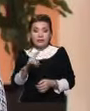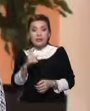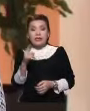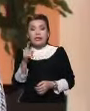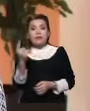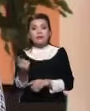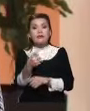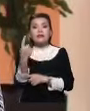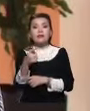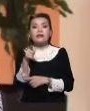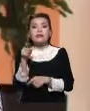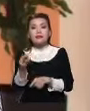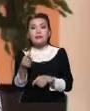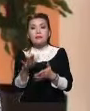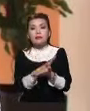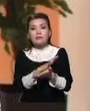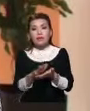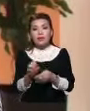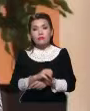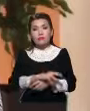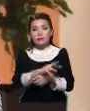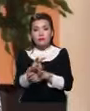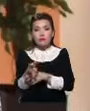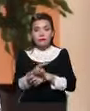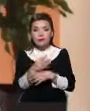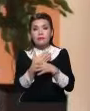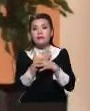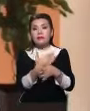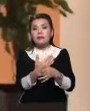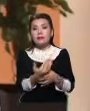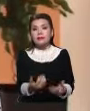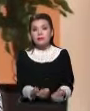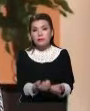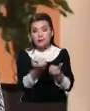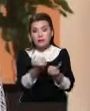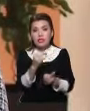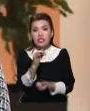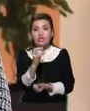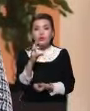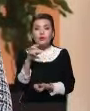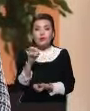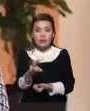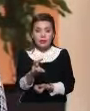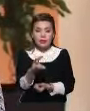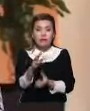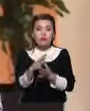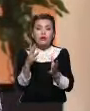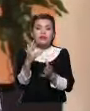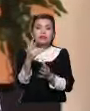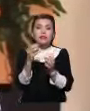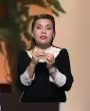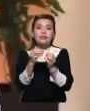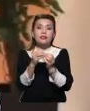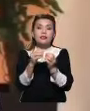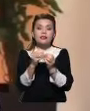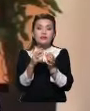стран, которая бесплатно обеспечивает получением инсулина. Их более 10 у нас